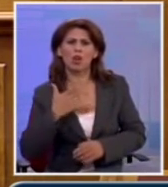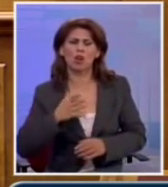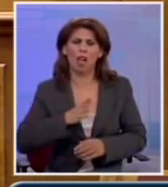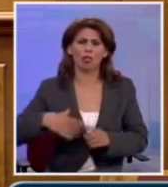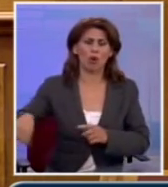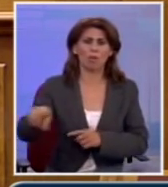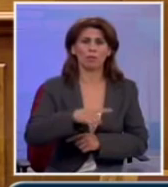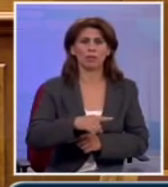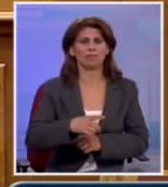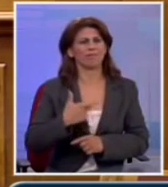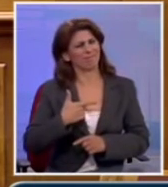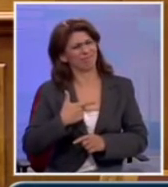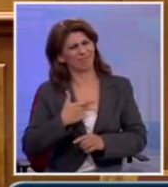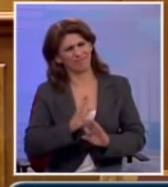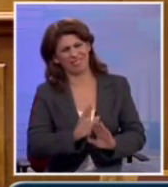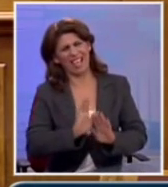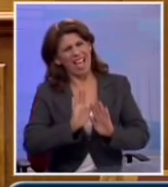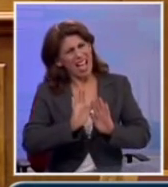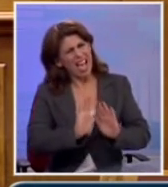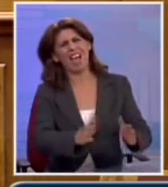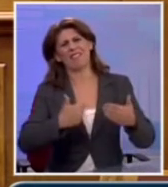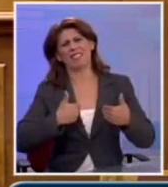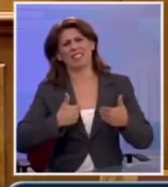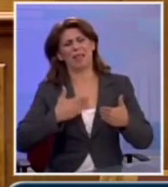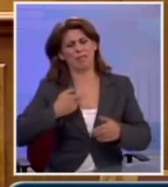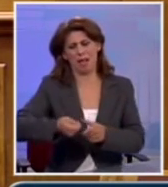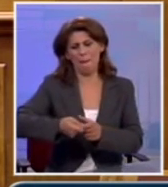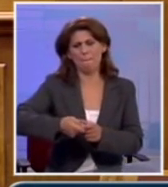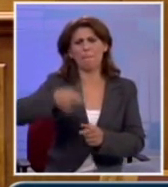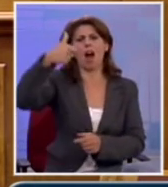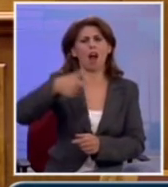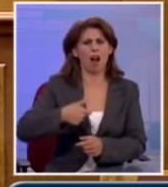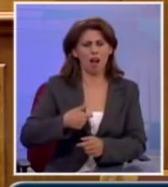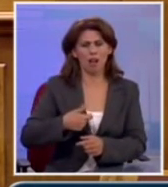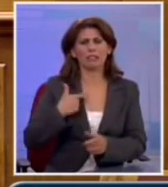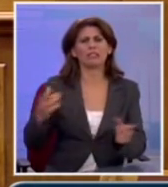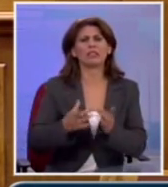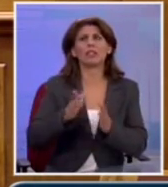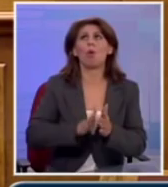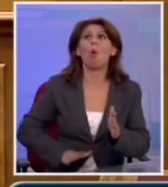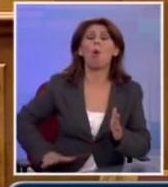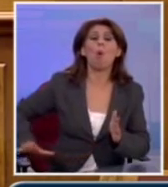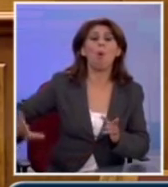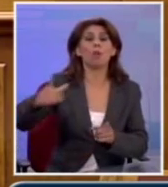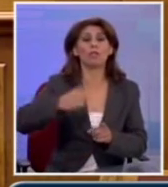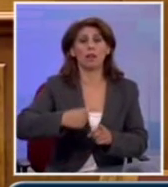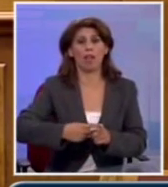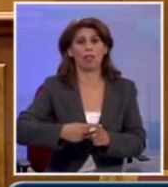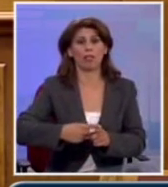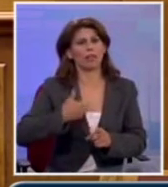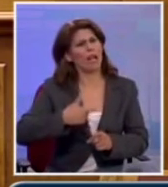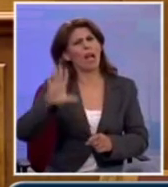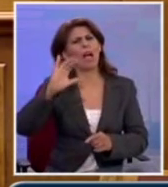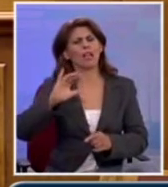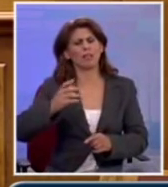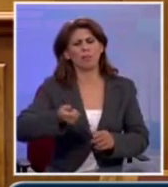Τελειώσαμε, κύριε. Αφήστε μας να παίξουμε κορώνα γράμματα τις τύχες της χώρας. Αφήστε μας να τζογάρουμε το